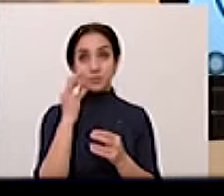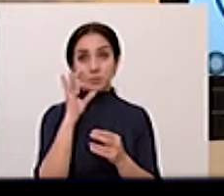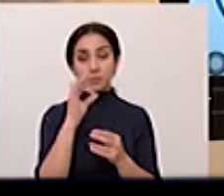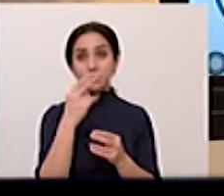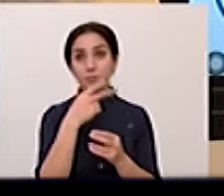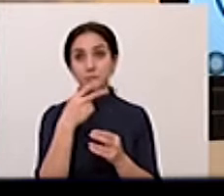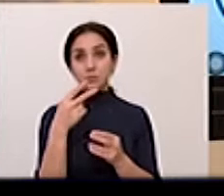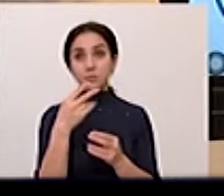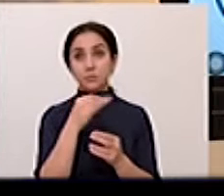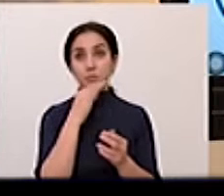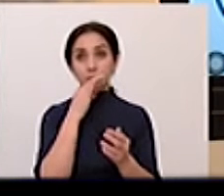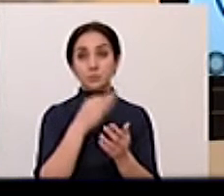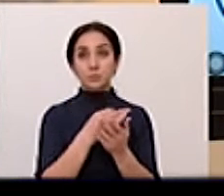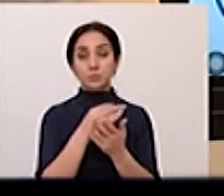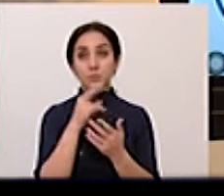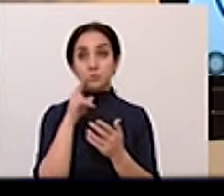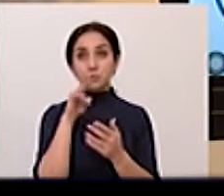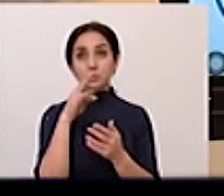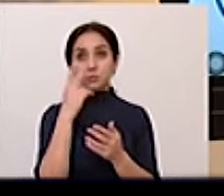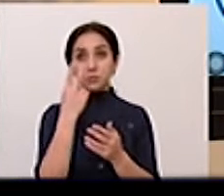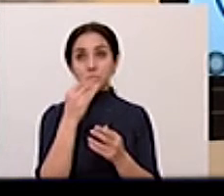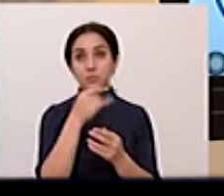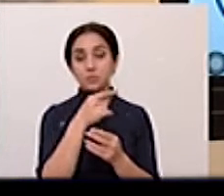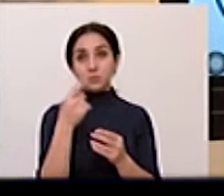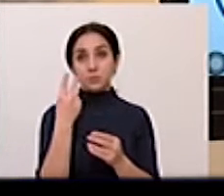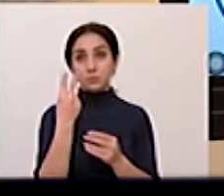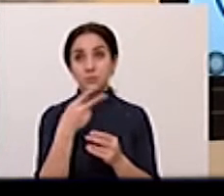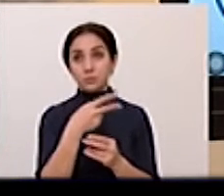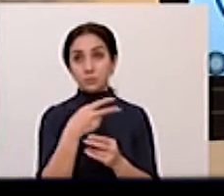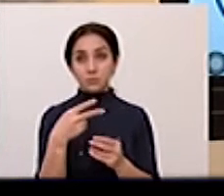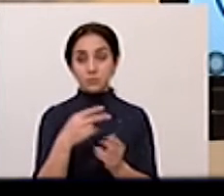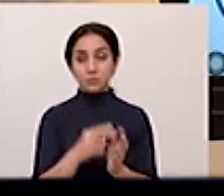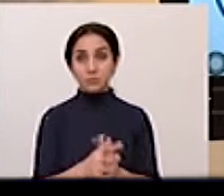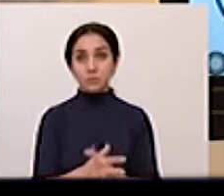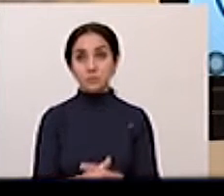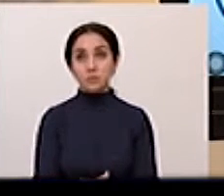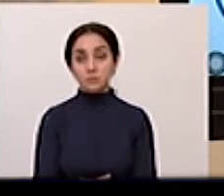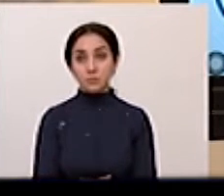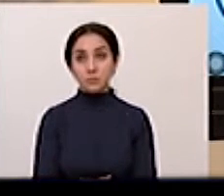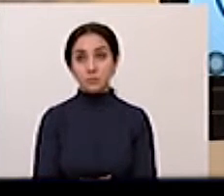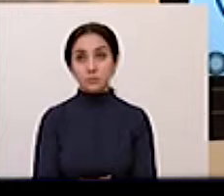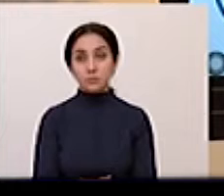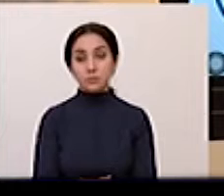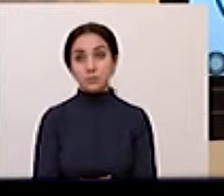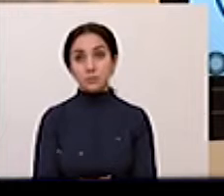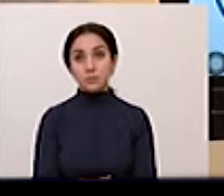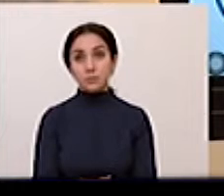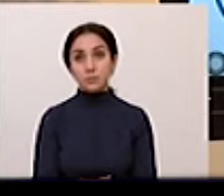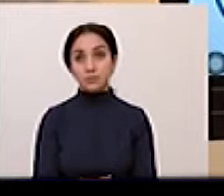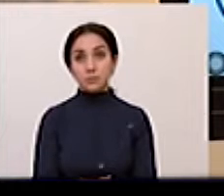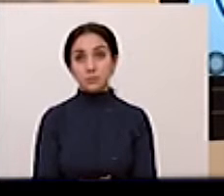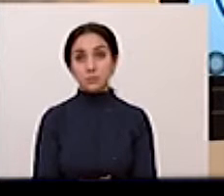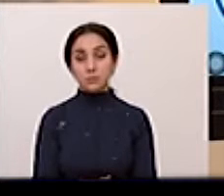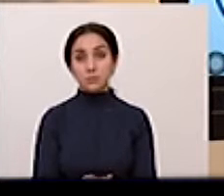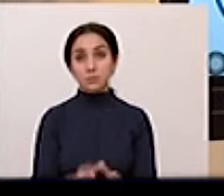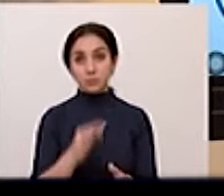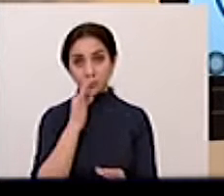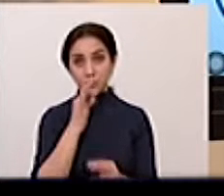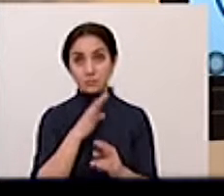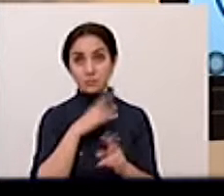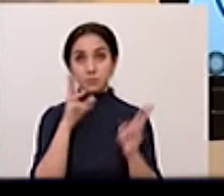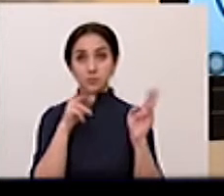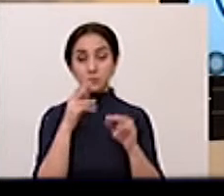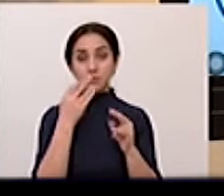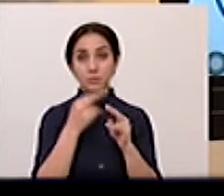teng. Javobimiz esa pi kvadrat taqsim 2 ga teng bo'ldi. Bu esa bizda yuqorida